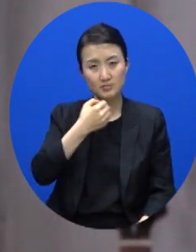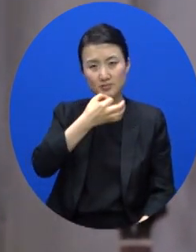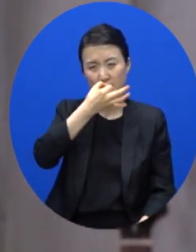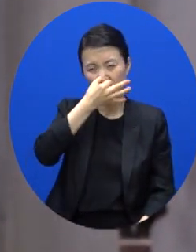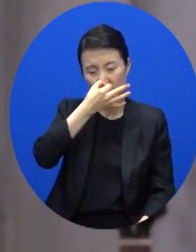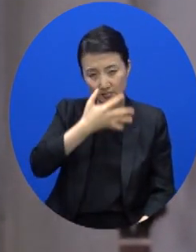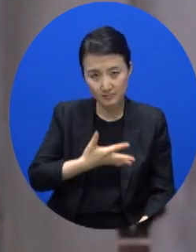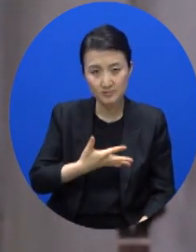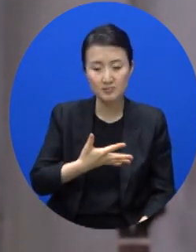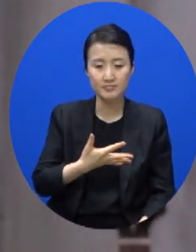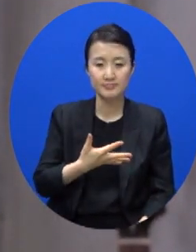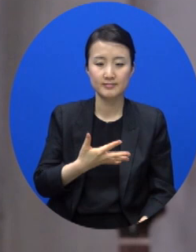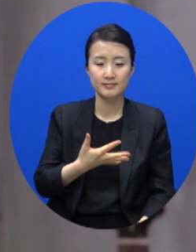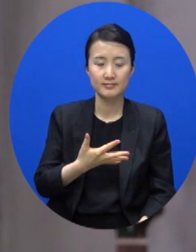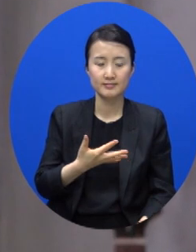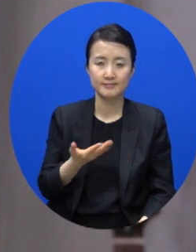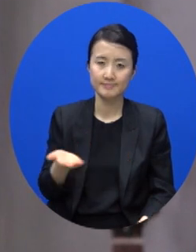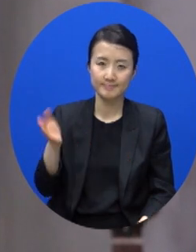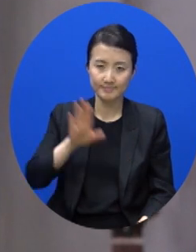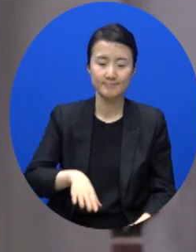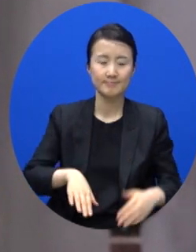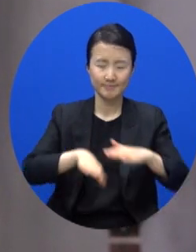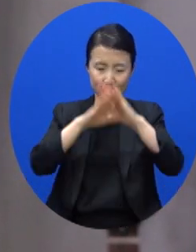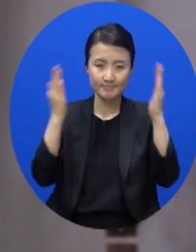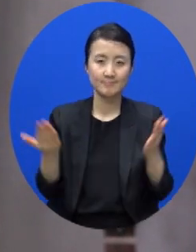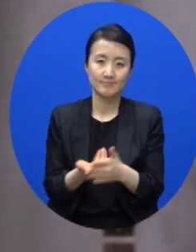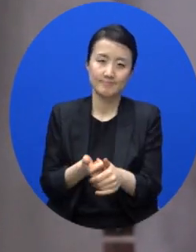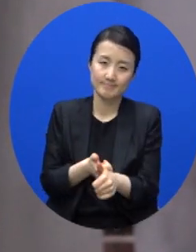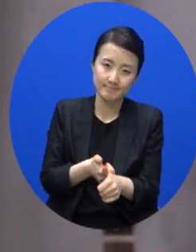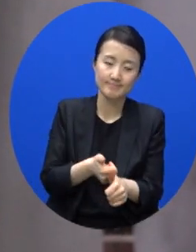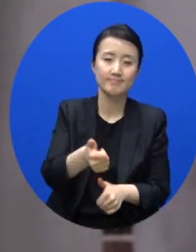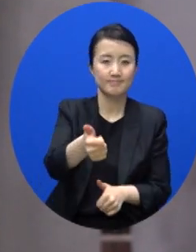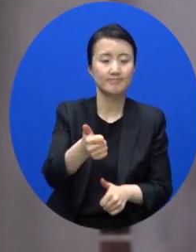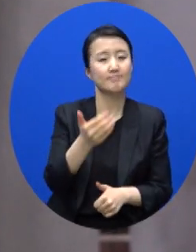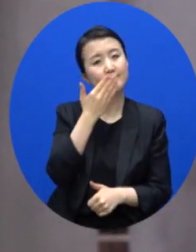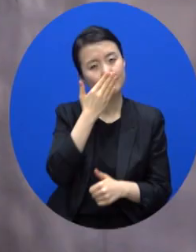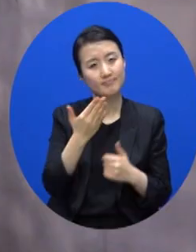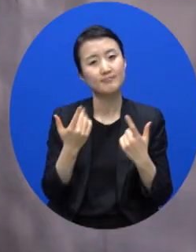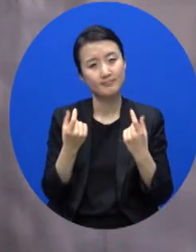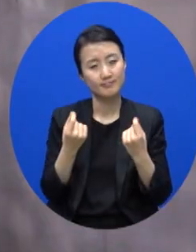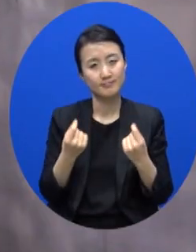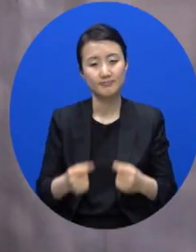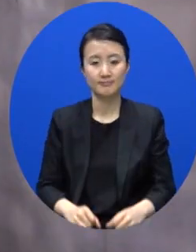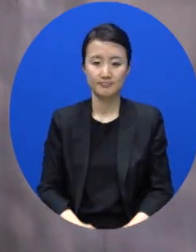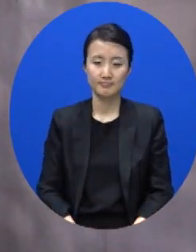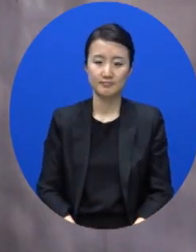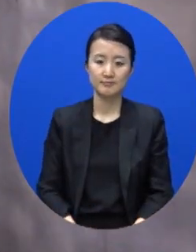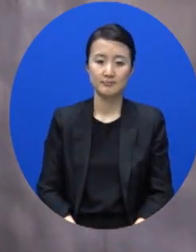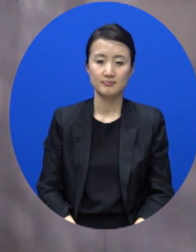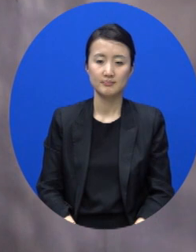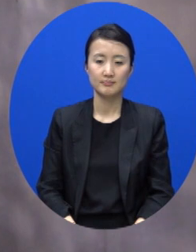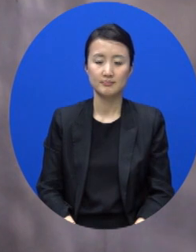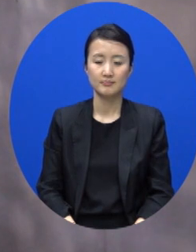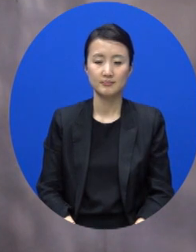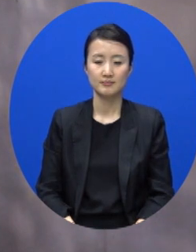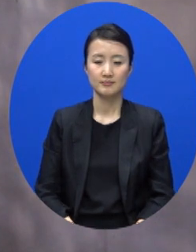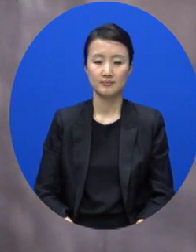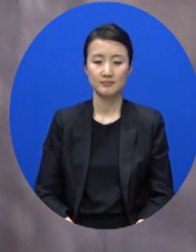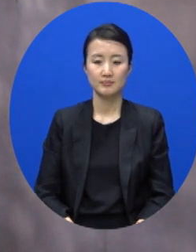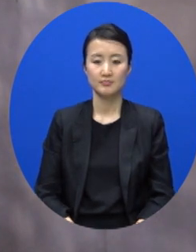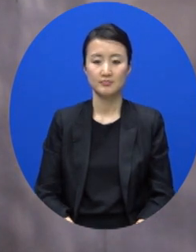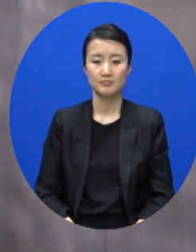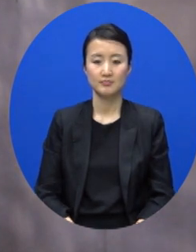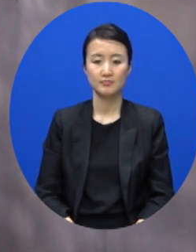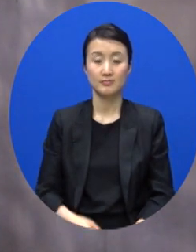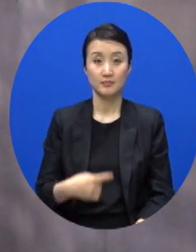그 상황도 제가 다 극복할 수 있었던 것이죠. 그래서 여기에서